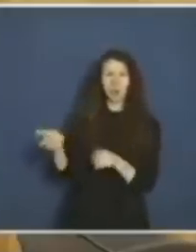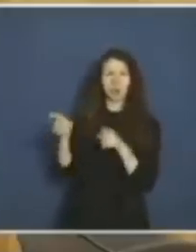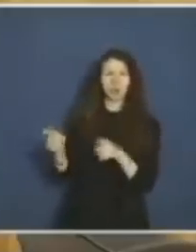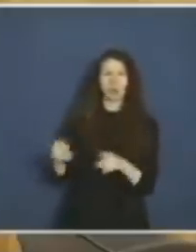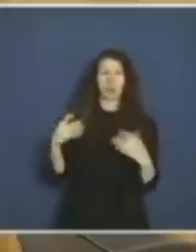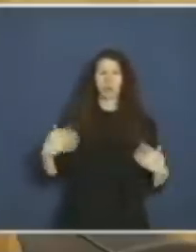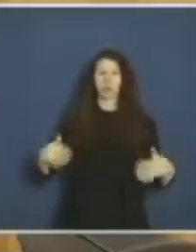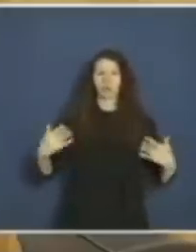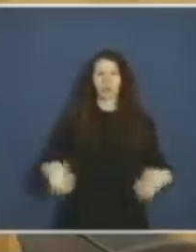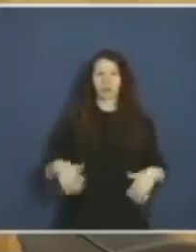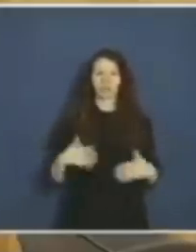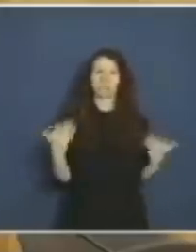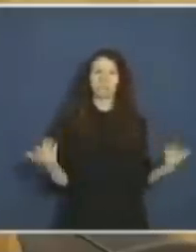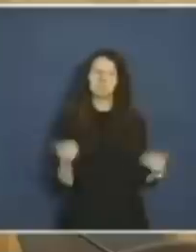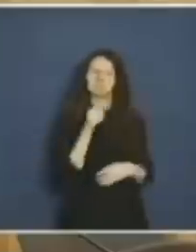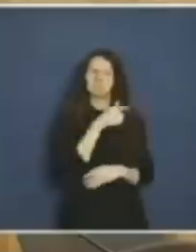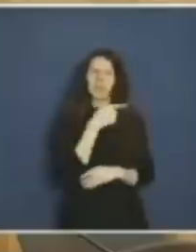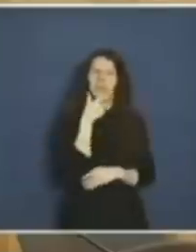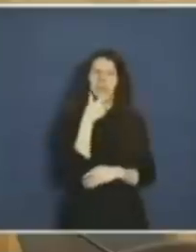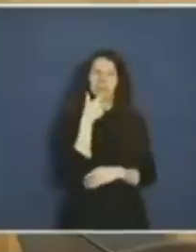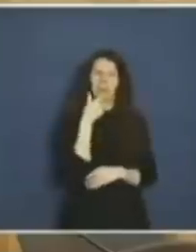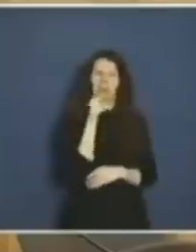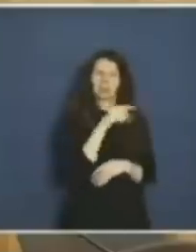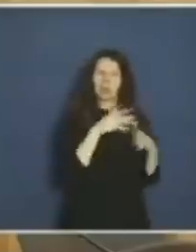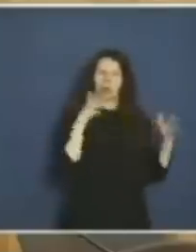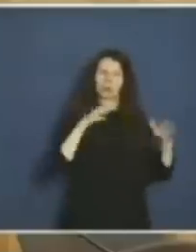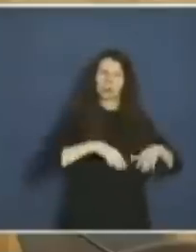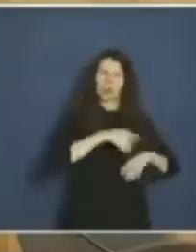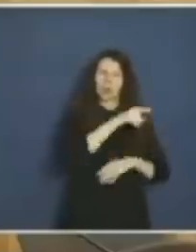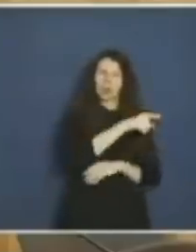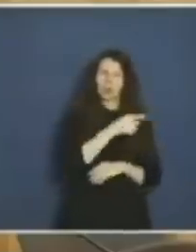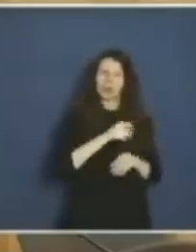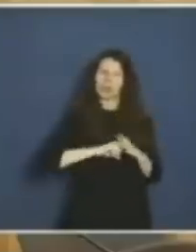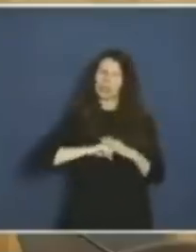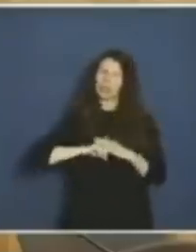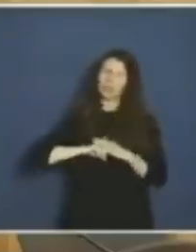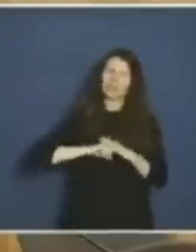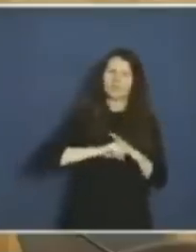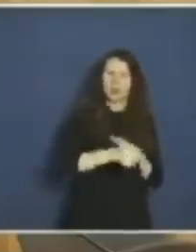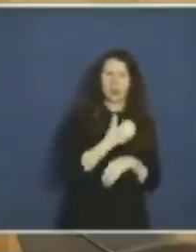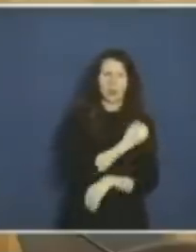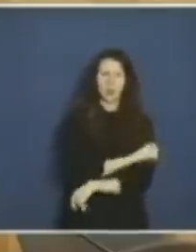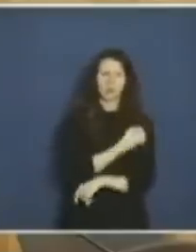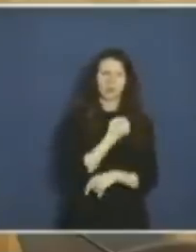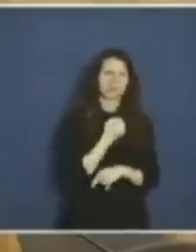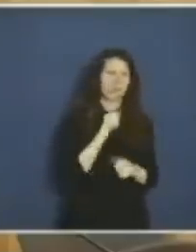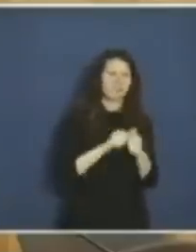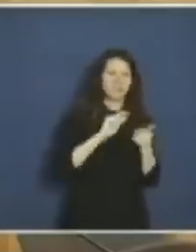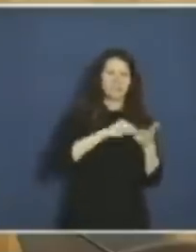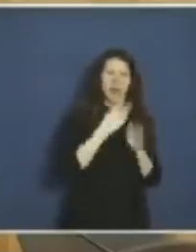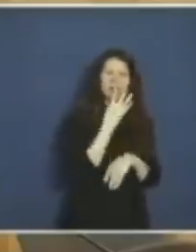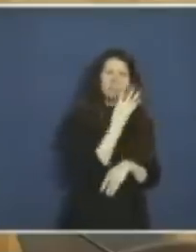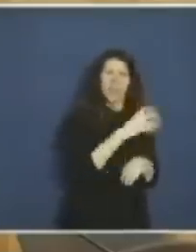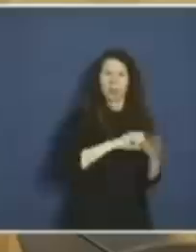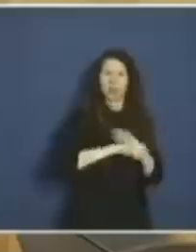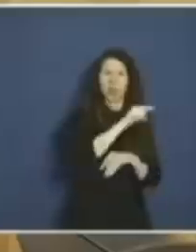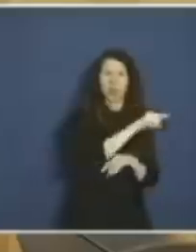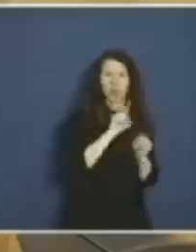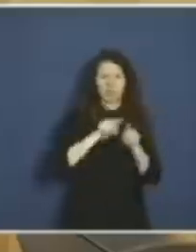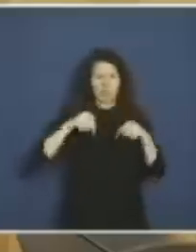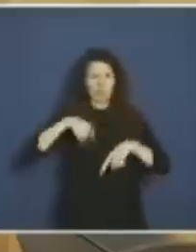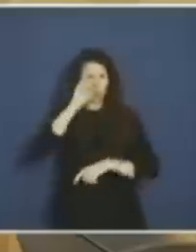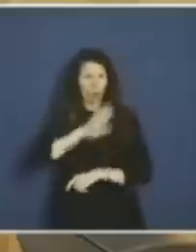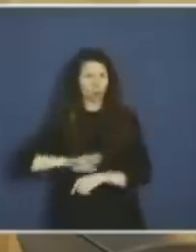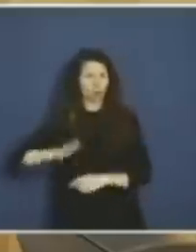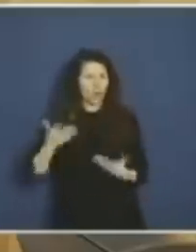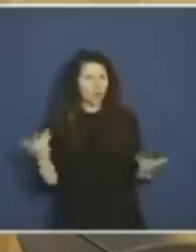Sie dort in Großbritannien so viel schneller, fast viermal schneller impfen als hier in Deutschland? Also die Deutschen waren